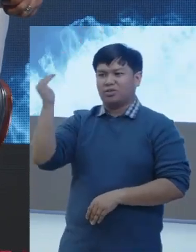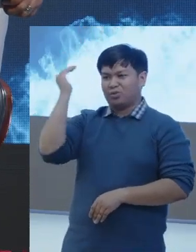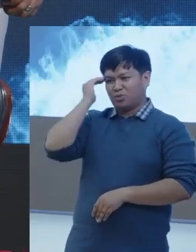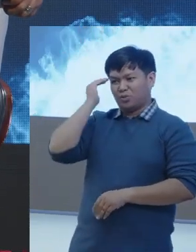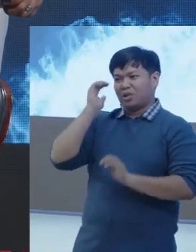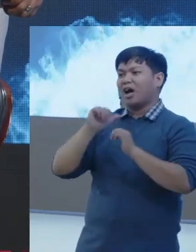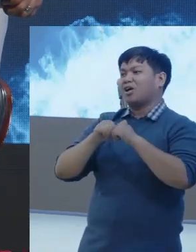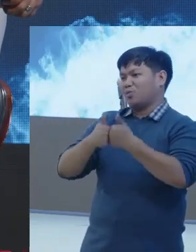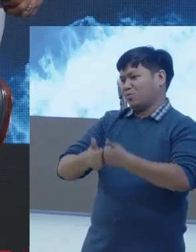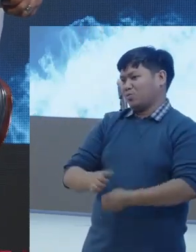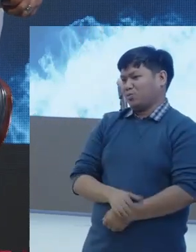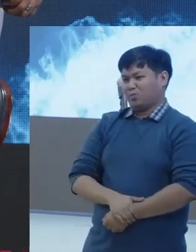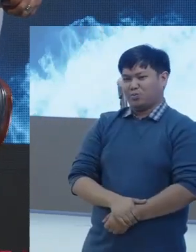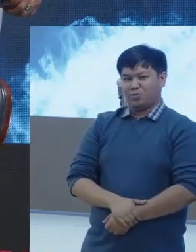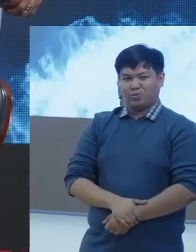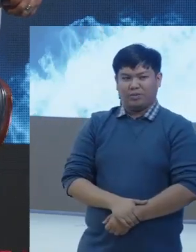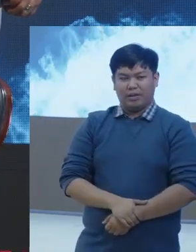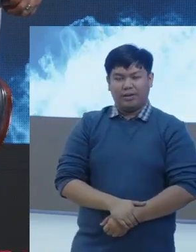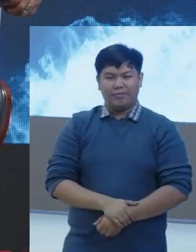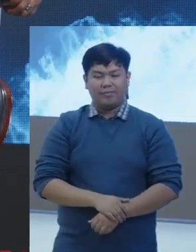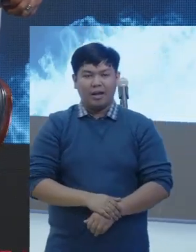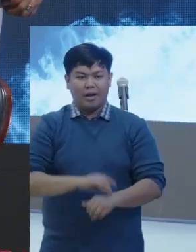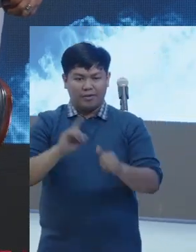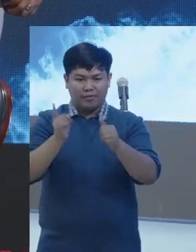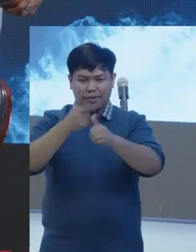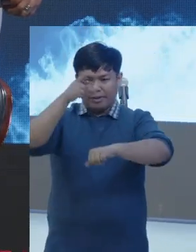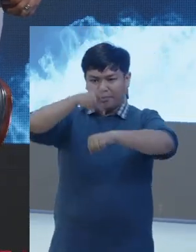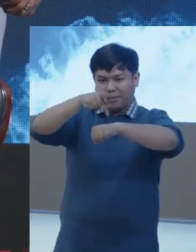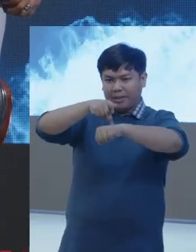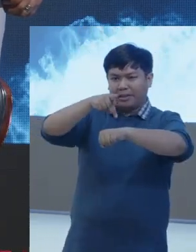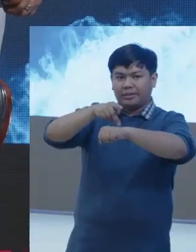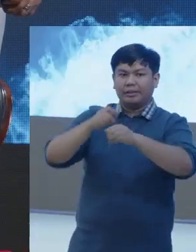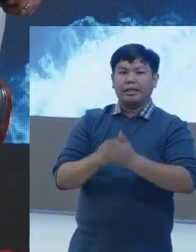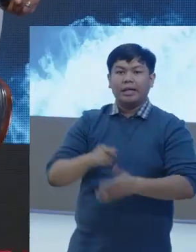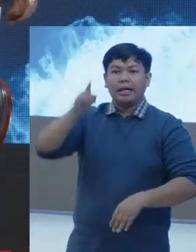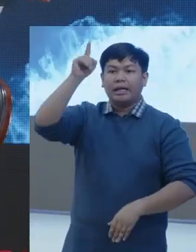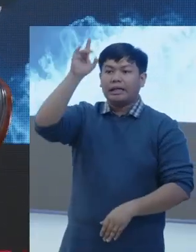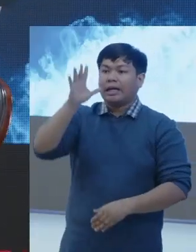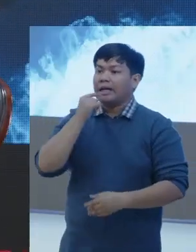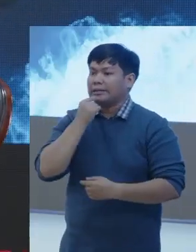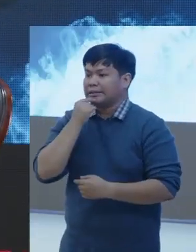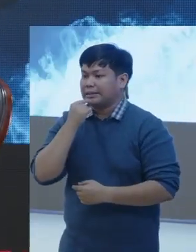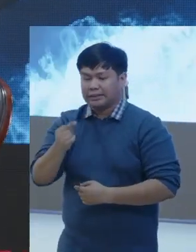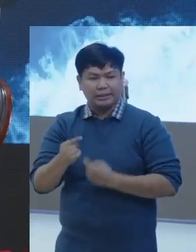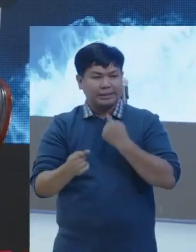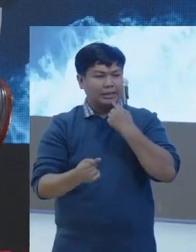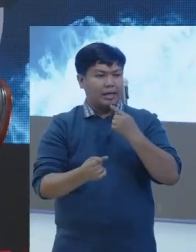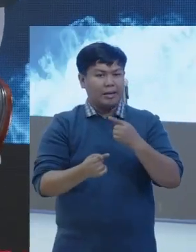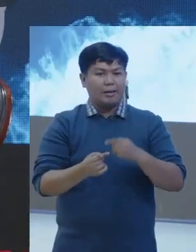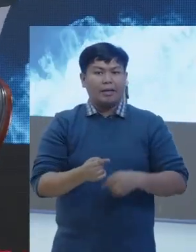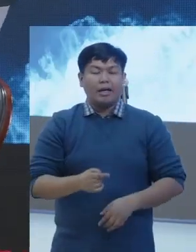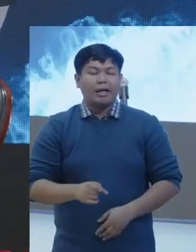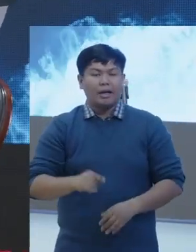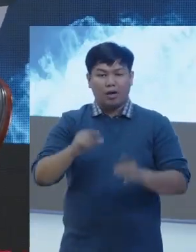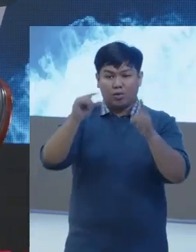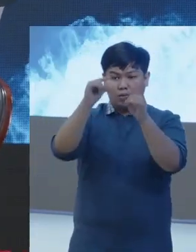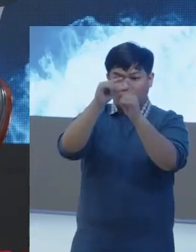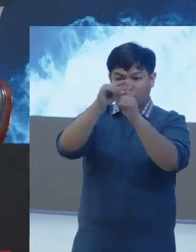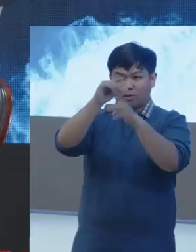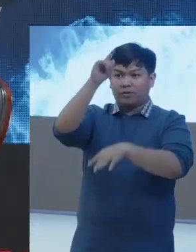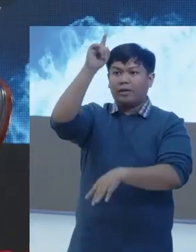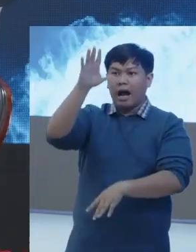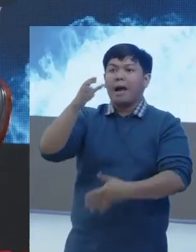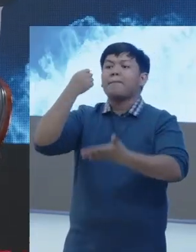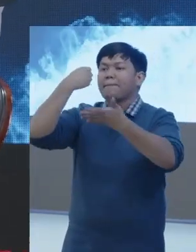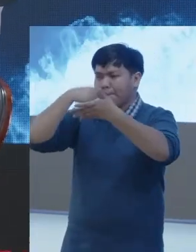Peter chapter 1 verse 23, yung salita ng Diyos ang nagbo-born again sa atin. Since you have been